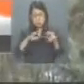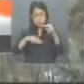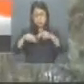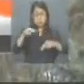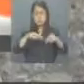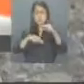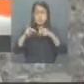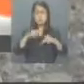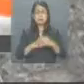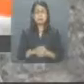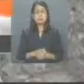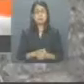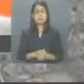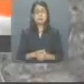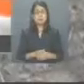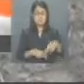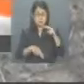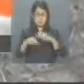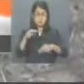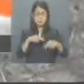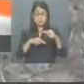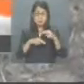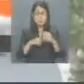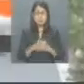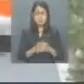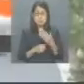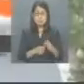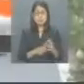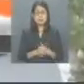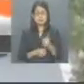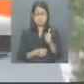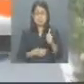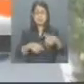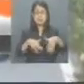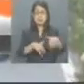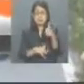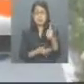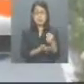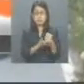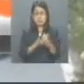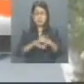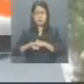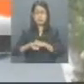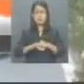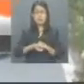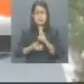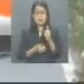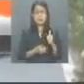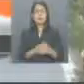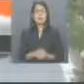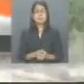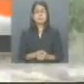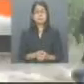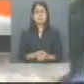เรียกว่าสามารถจับกัดเสรีได้ในครั้งนี้เนื่องจากการความร่วมมือของชาวบ้านนะครับชาวบ้านเนี่ยมีพี่น้องประชาชนเนี่ยมีการจัดระบ